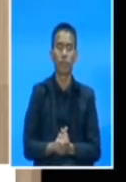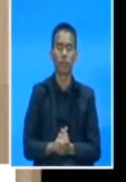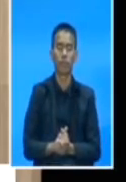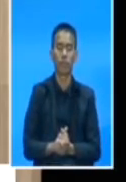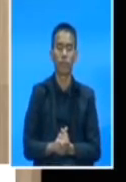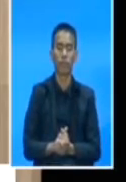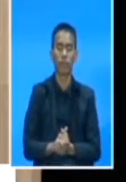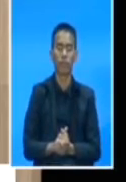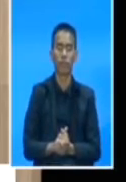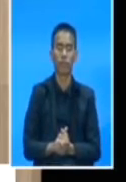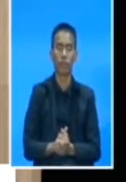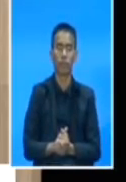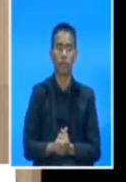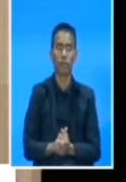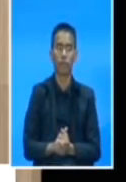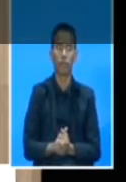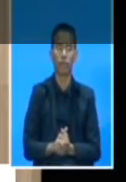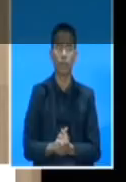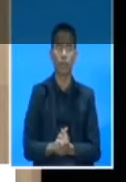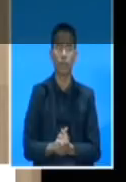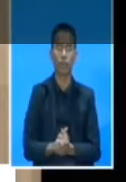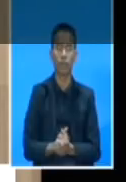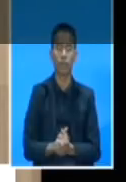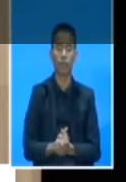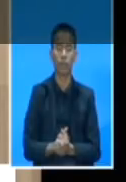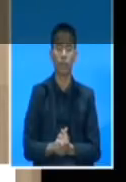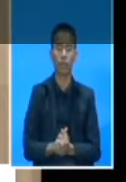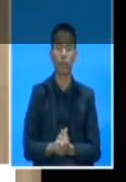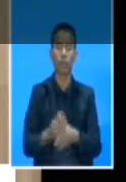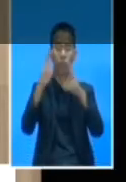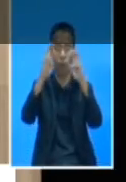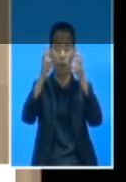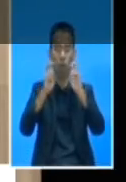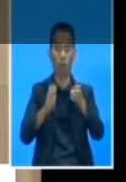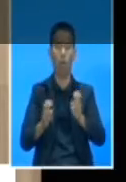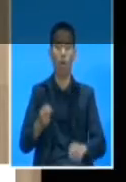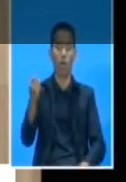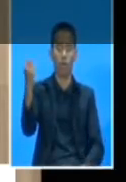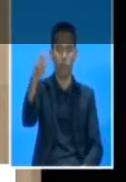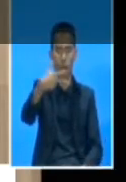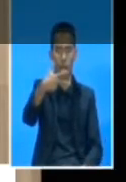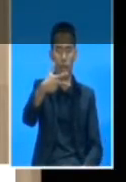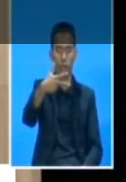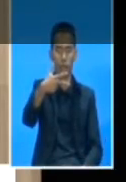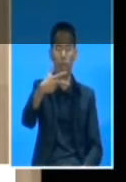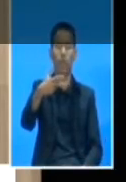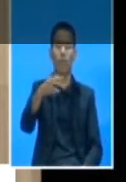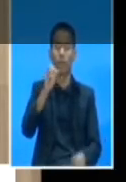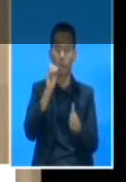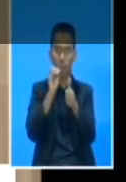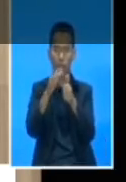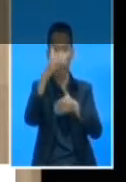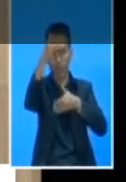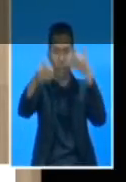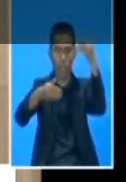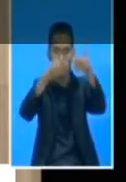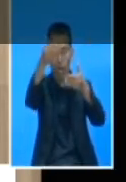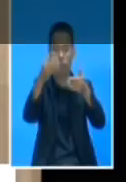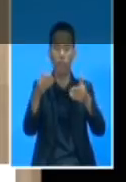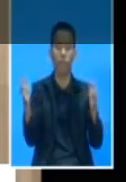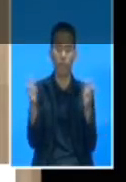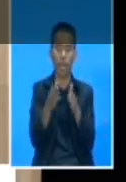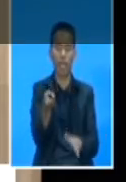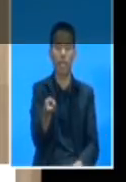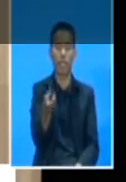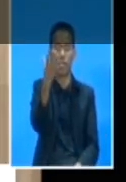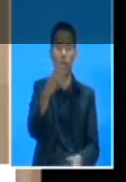ไปใช้ได้เลยครับทั้ง3เรื่องนี้ครับผมขอแนะกิจกรรมสั้นๆ นิดเดียวครับเกี่ยวกับการปฏิรู